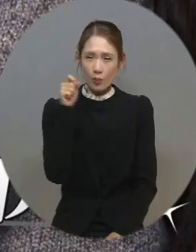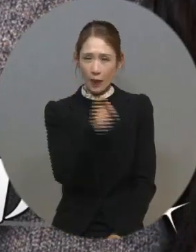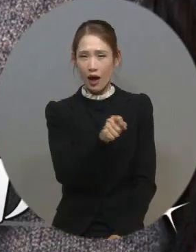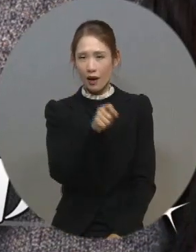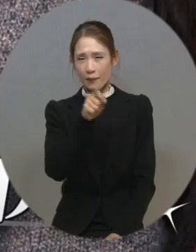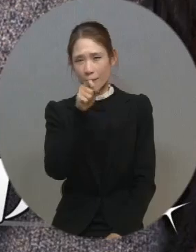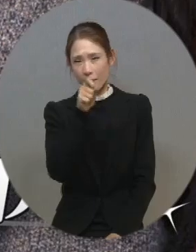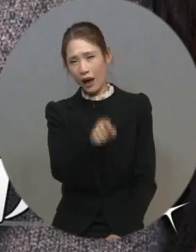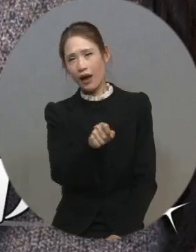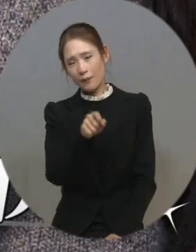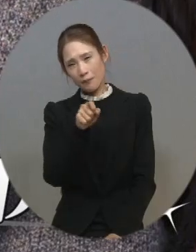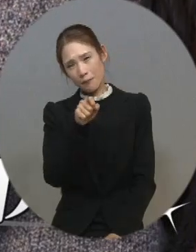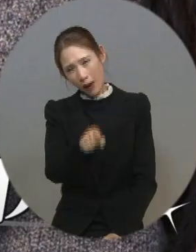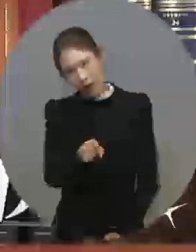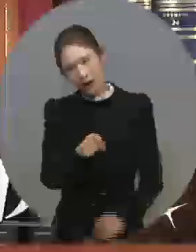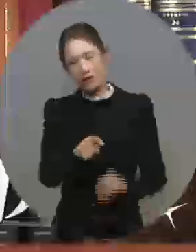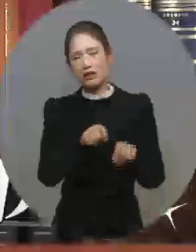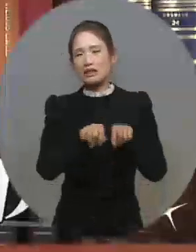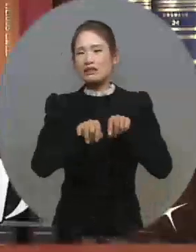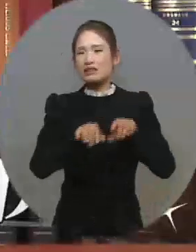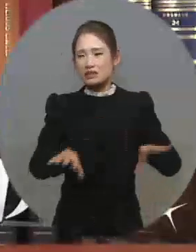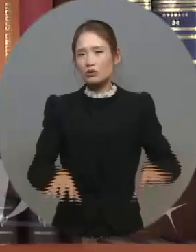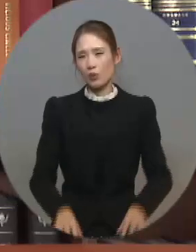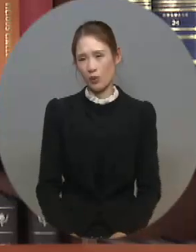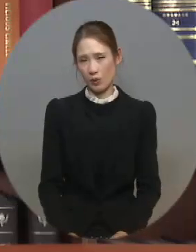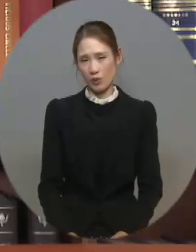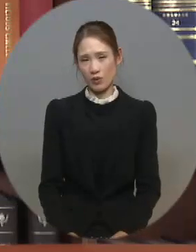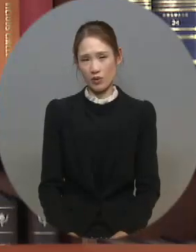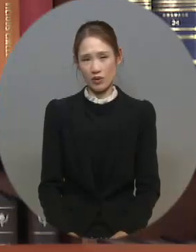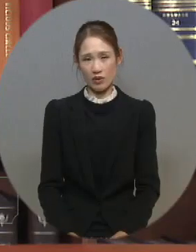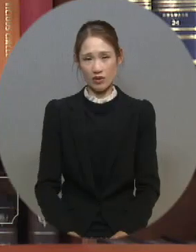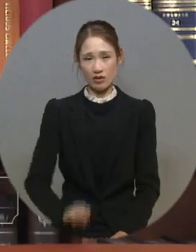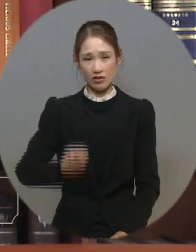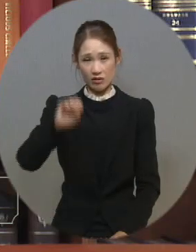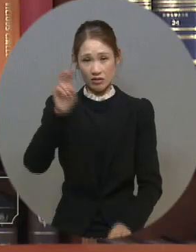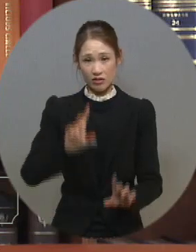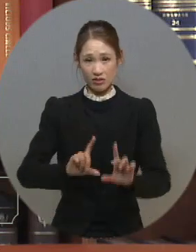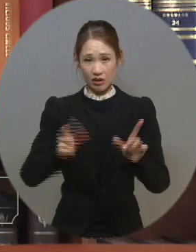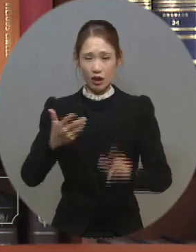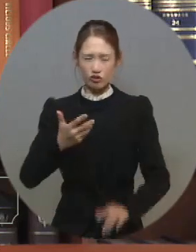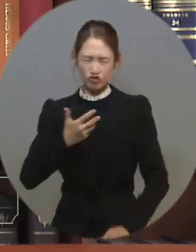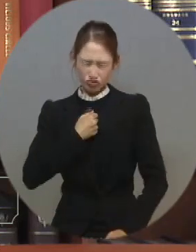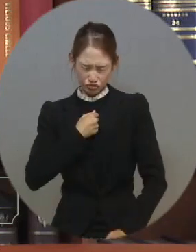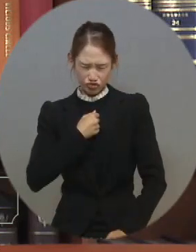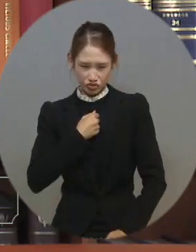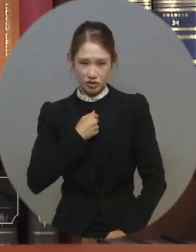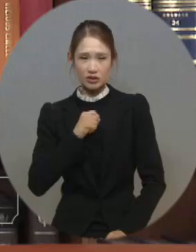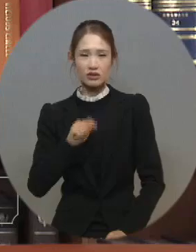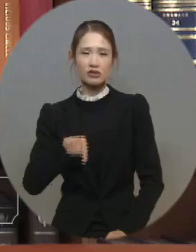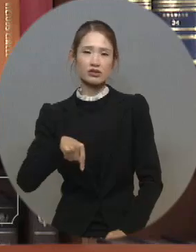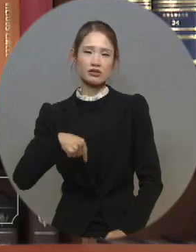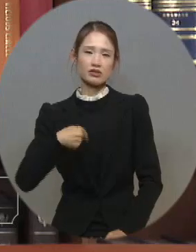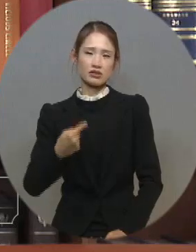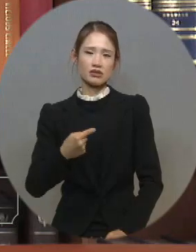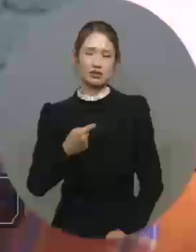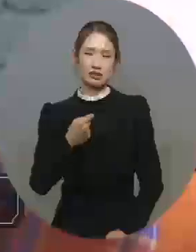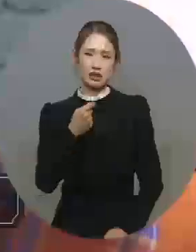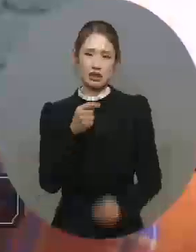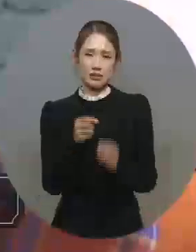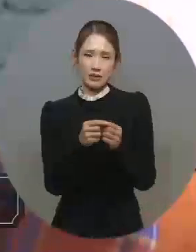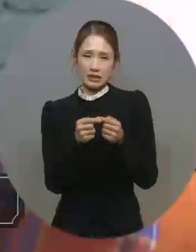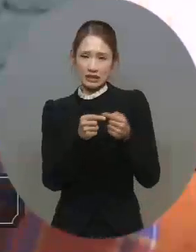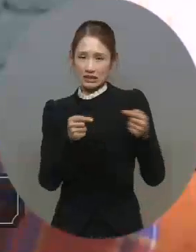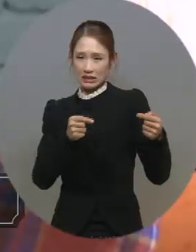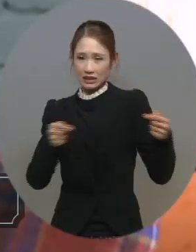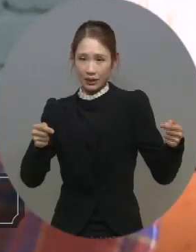어느 정도 깨진 거예요 안에서. 그러다가 어느 순간 탁 충격을 받으면 어느 순간에 금이 쫙 가요.